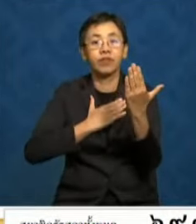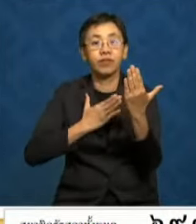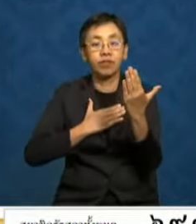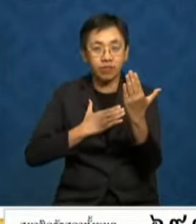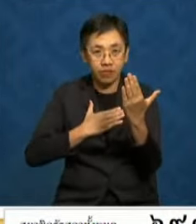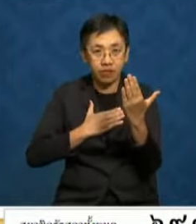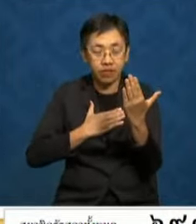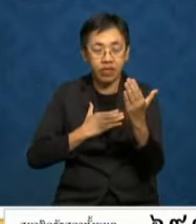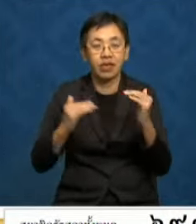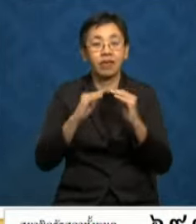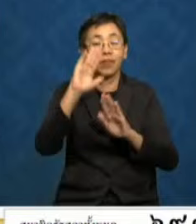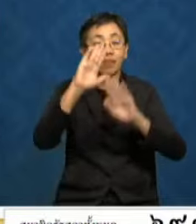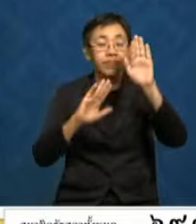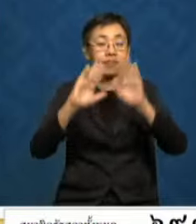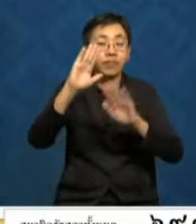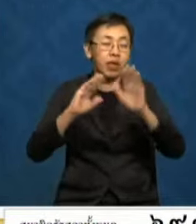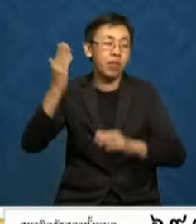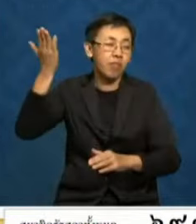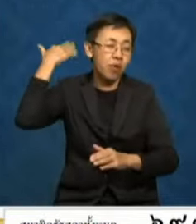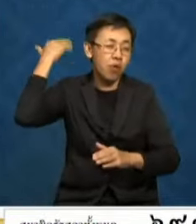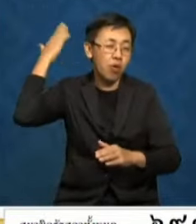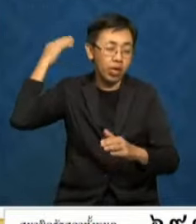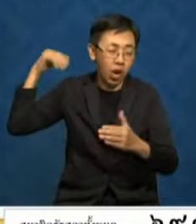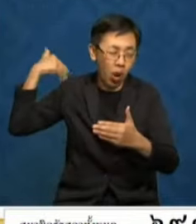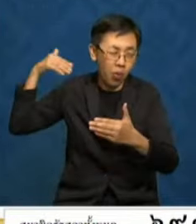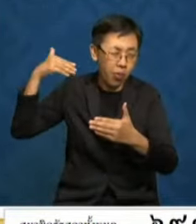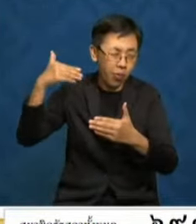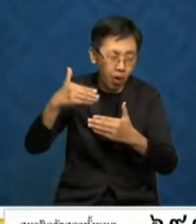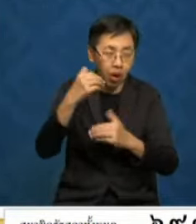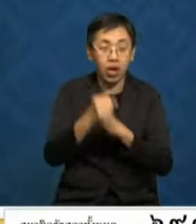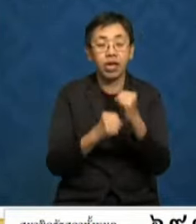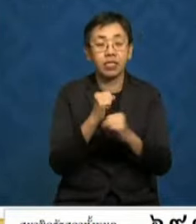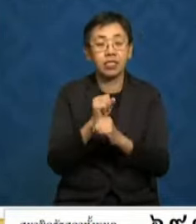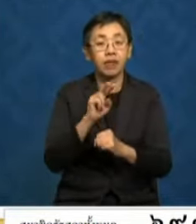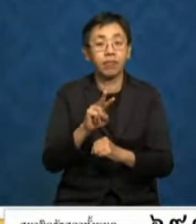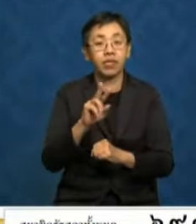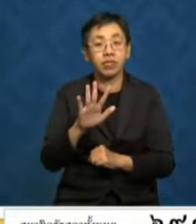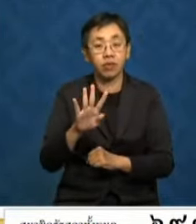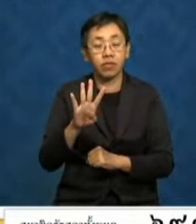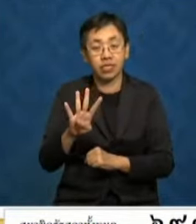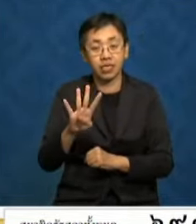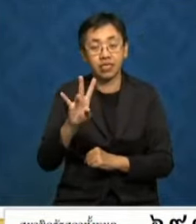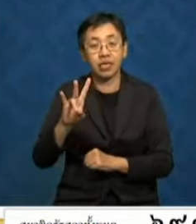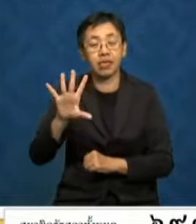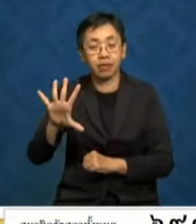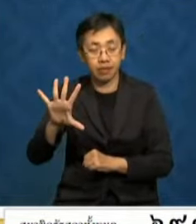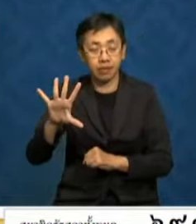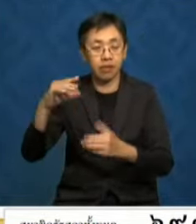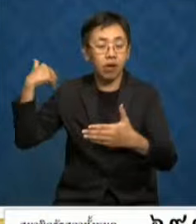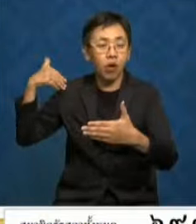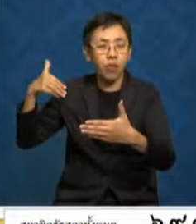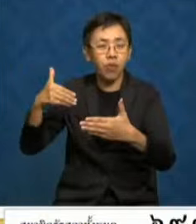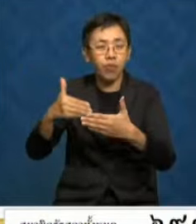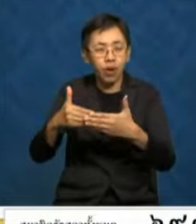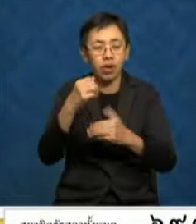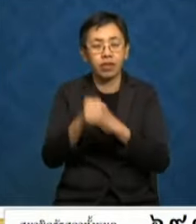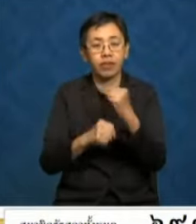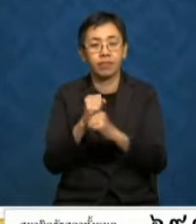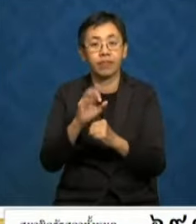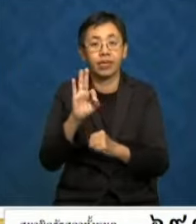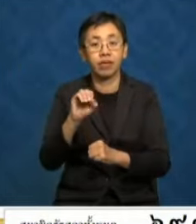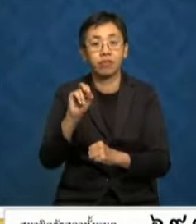นะครับบนถนนแห่งประชาธิปไตยมาตั้งแต่ปีพ.ศ.2475ปัจจุบันผ่านมา92ปี